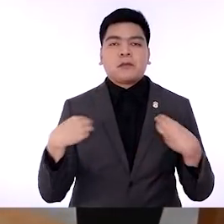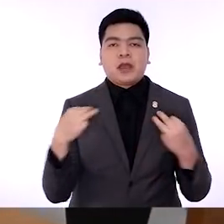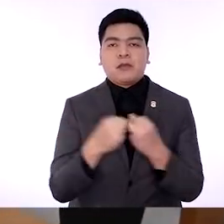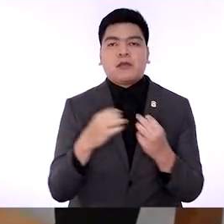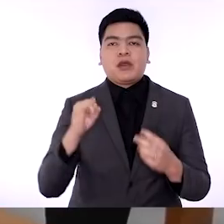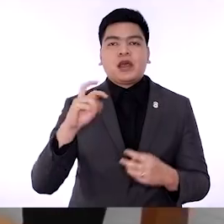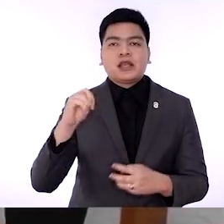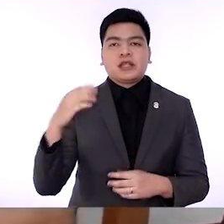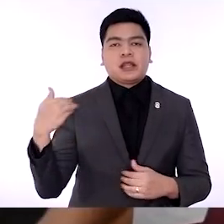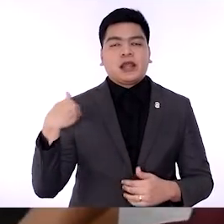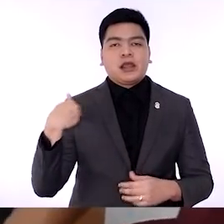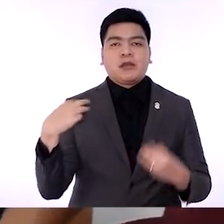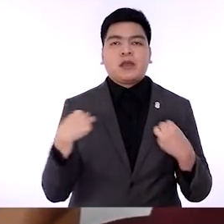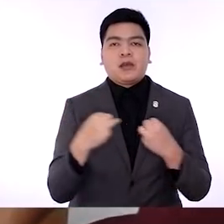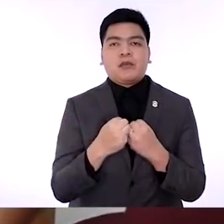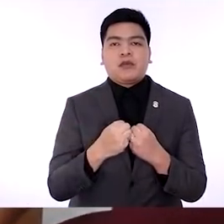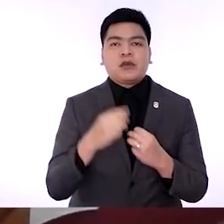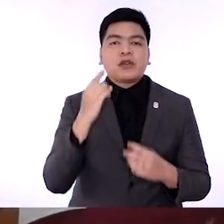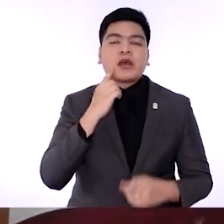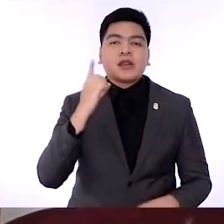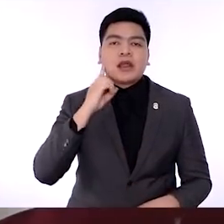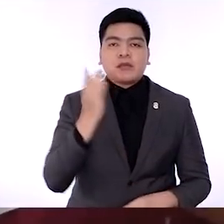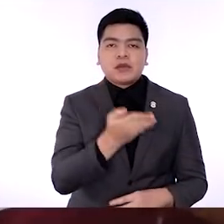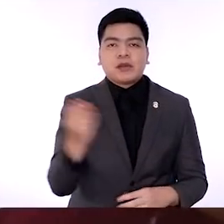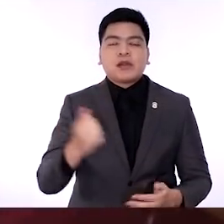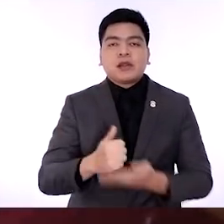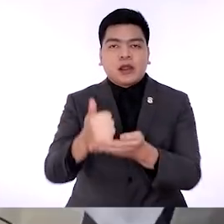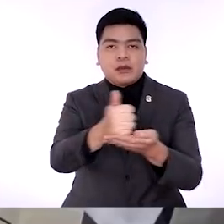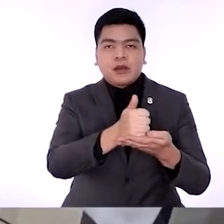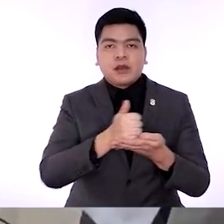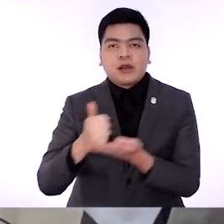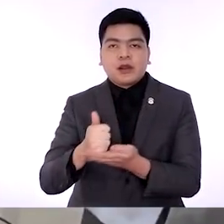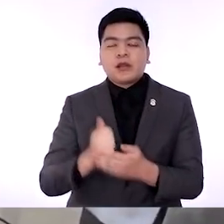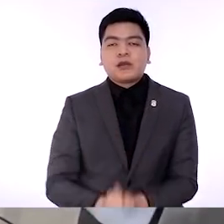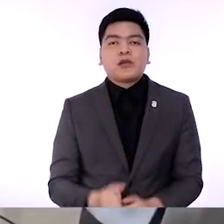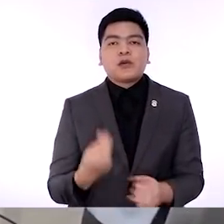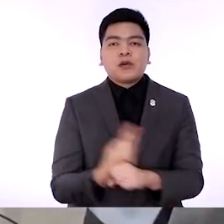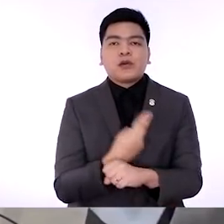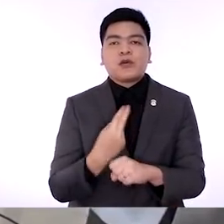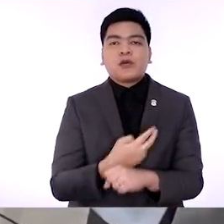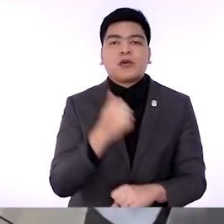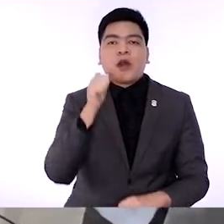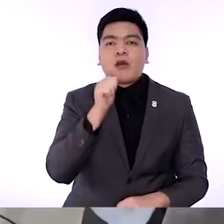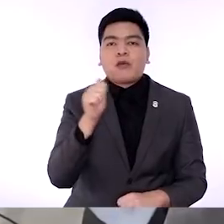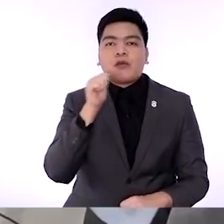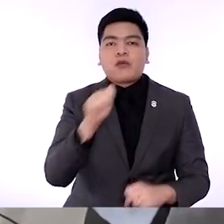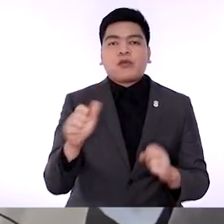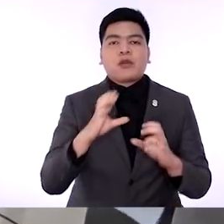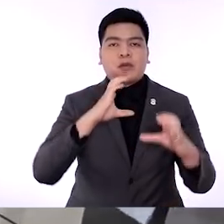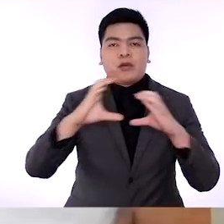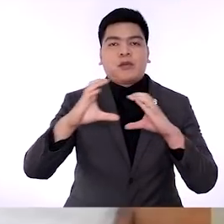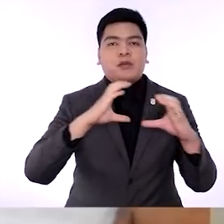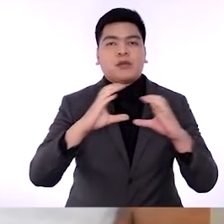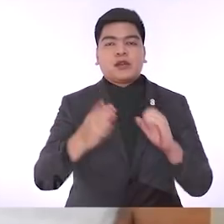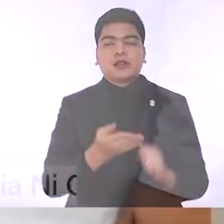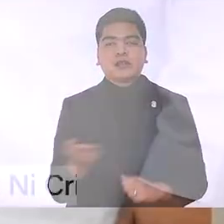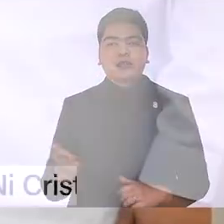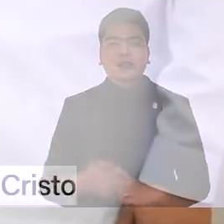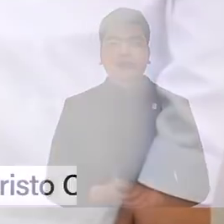totoong napakalaking tulong na magagamit nila sa pang-araw-araw na pakikisalamuha sa kanila.